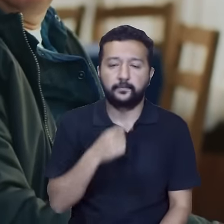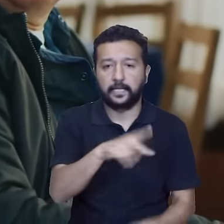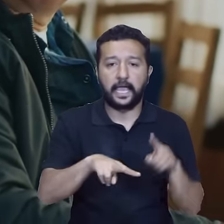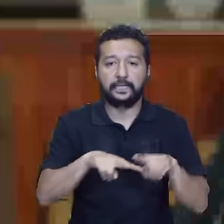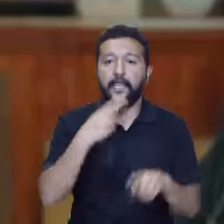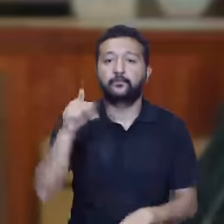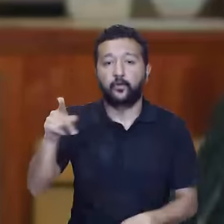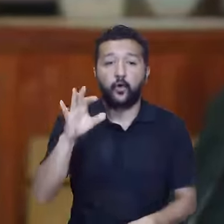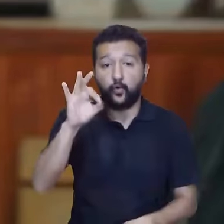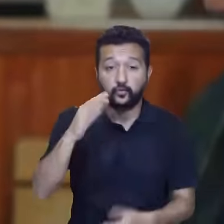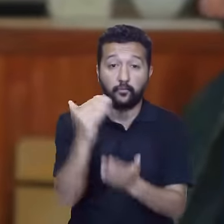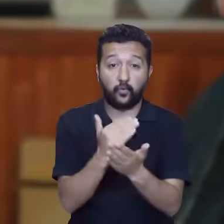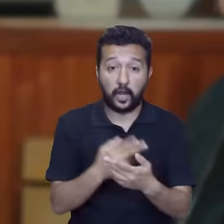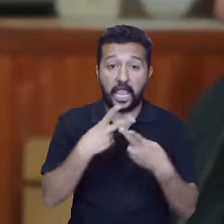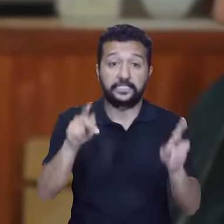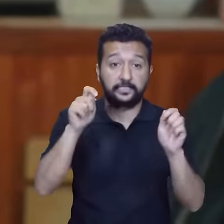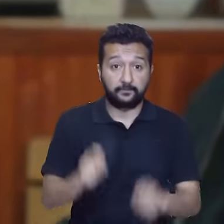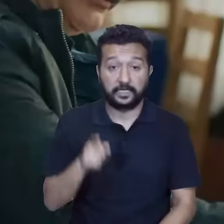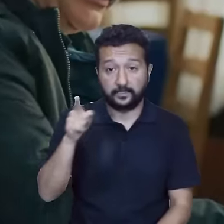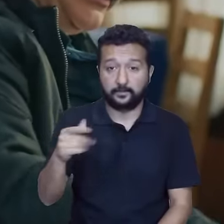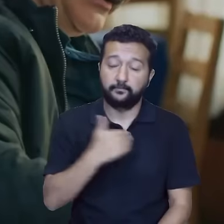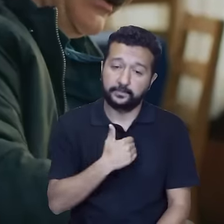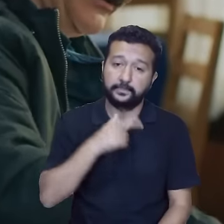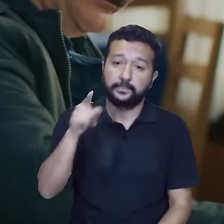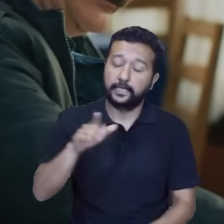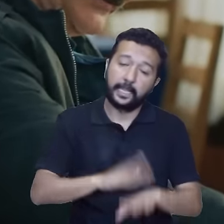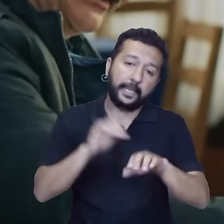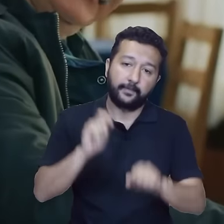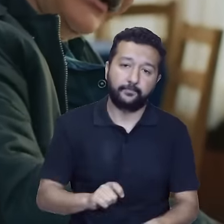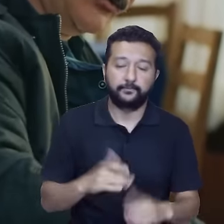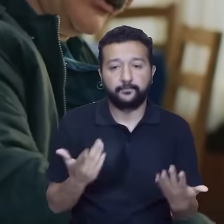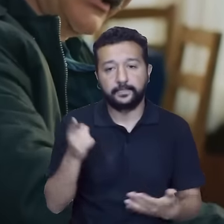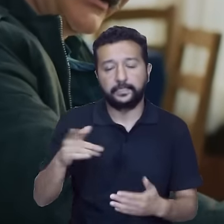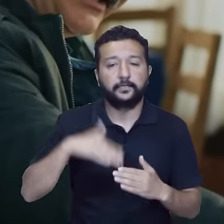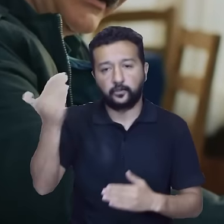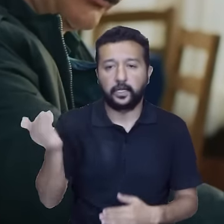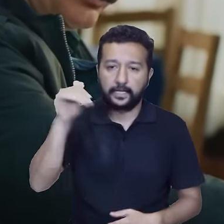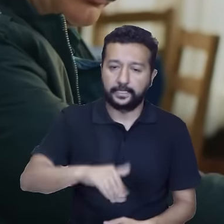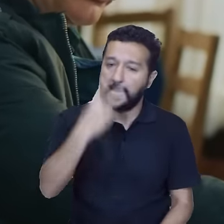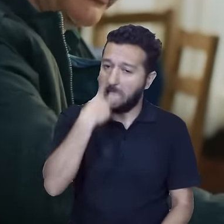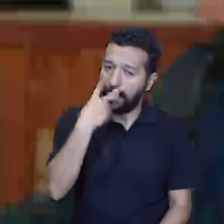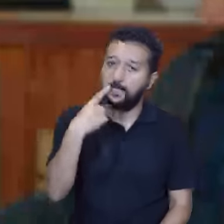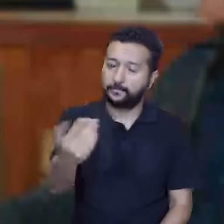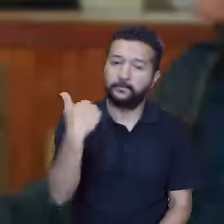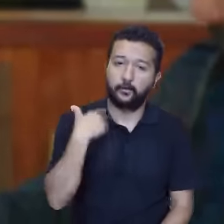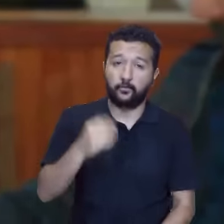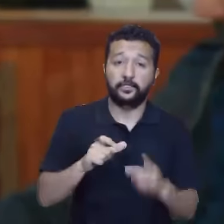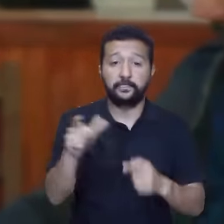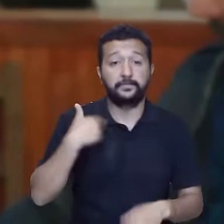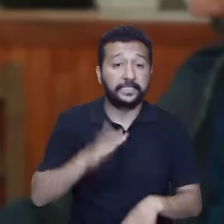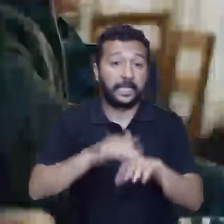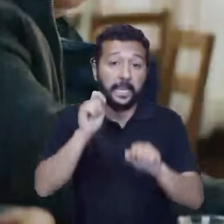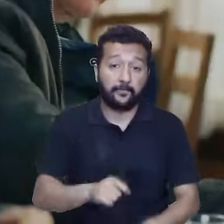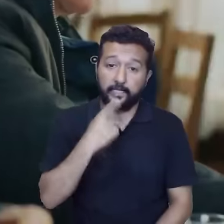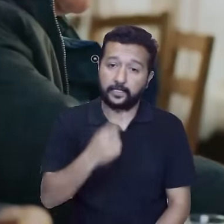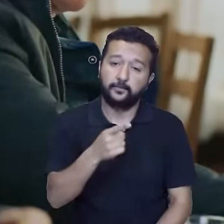Adile abla Oscar töreni gibi açılış yaparken biz de ne yapalım? Yani daha sonra gelir ağlarsın omzumda. Şener biz ne yaptık